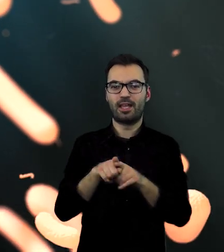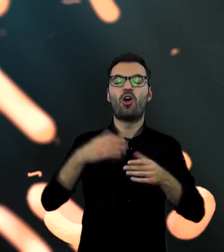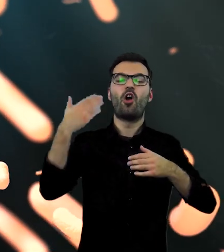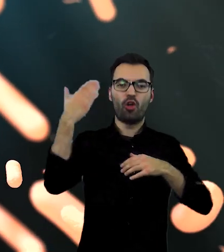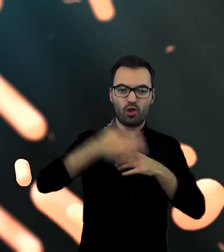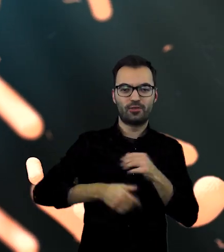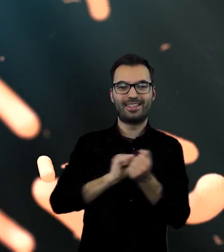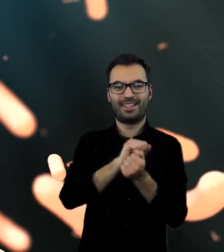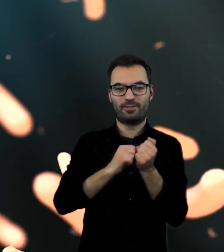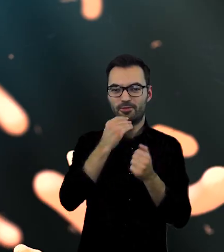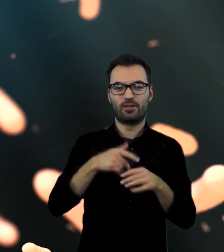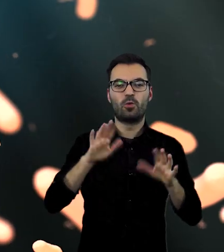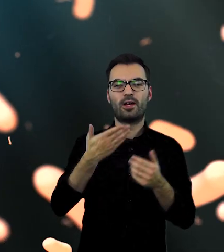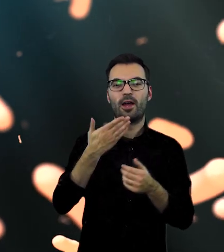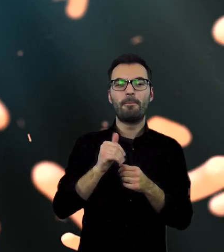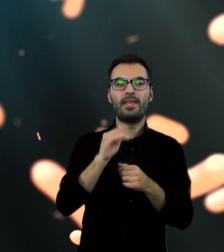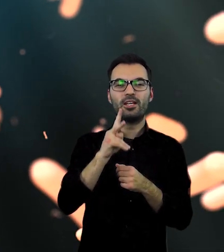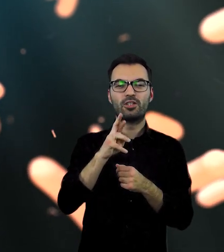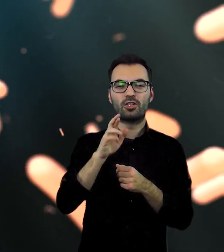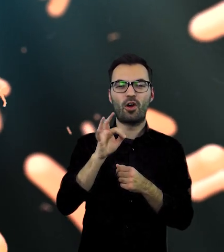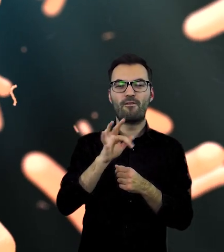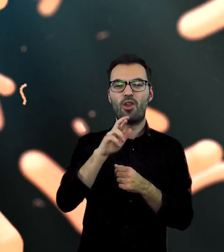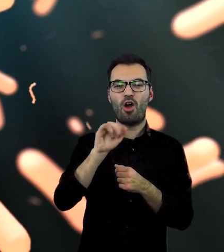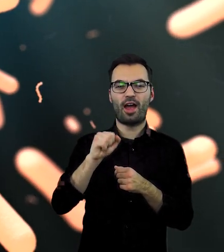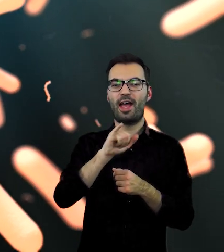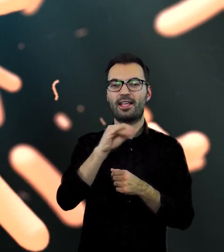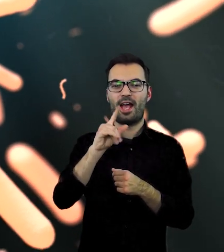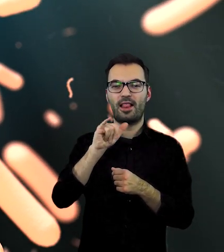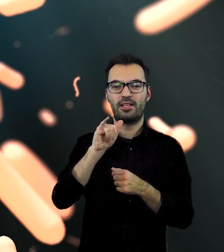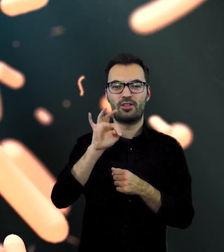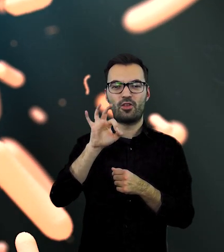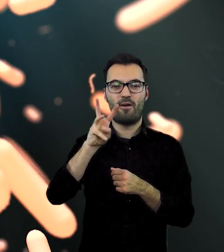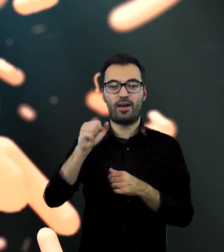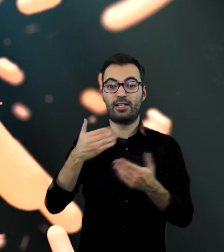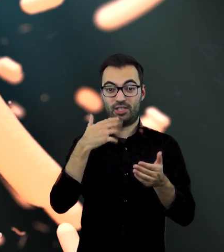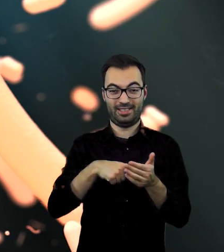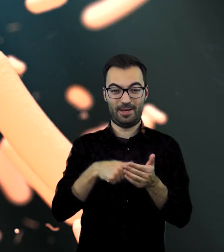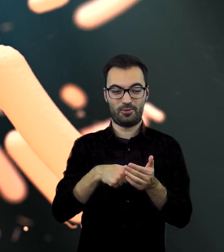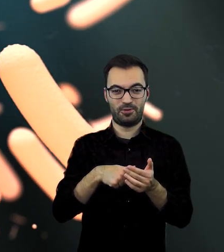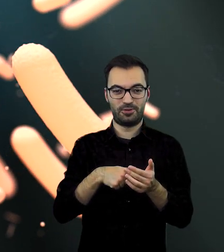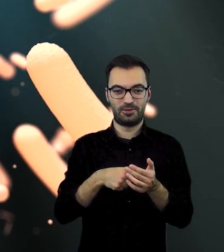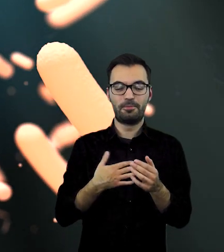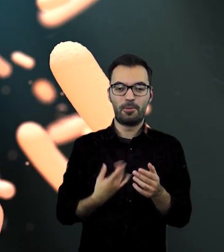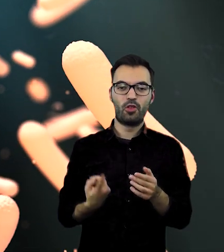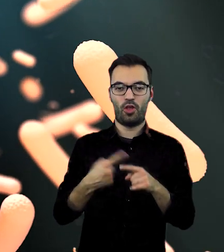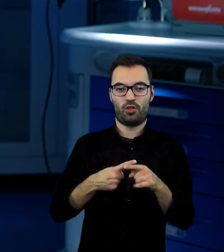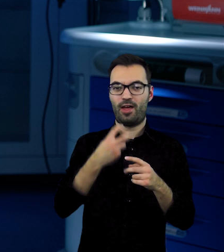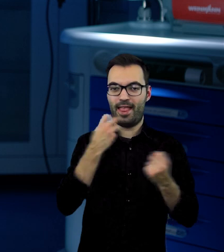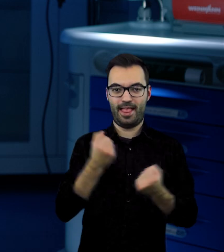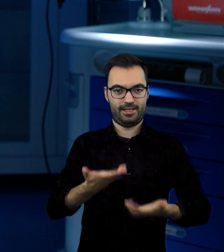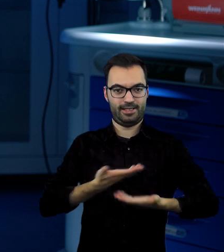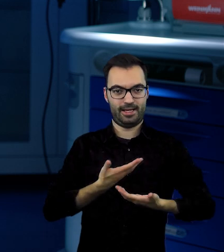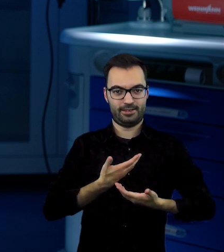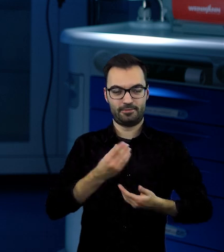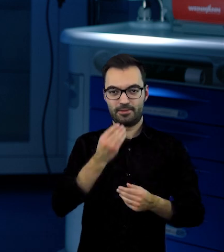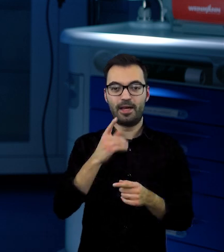Są odpowiedzialne m.in. za syntezę niektórych witamin i ostateczne trawienie pokarmu. To tak zwana mikroflora